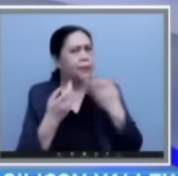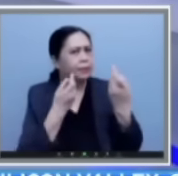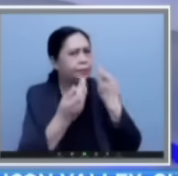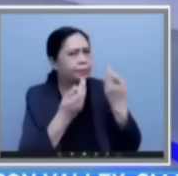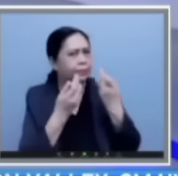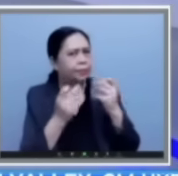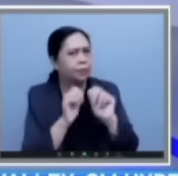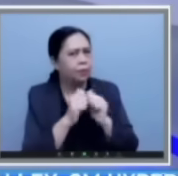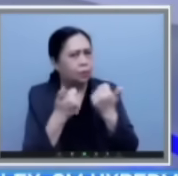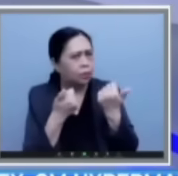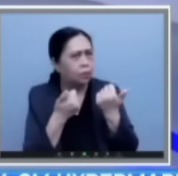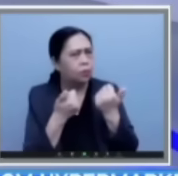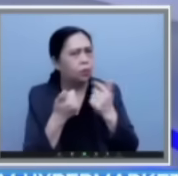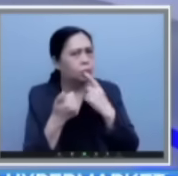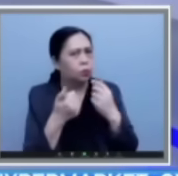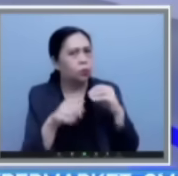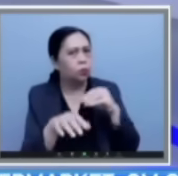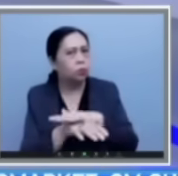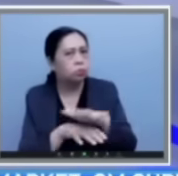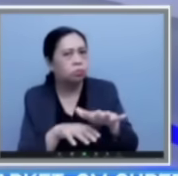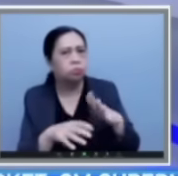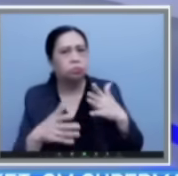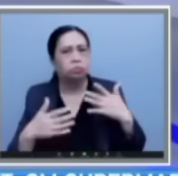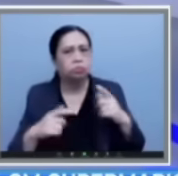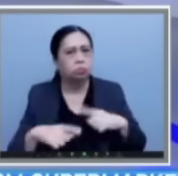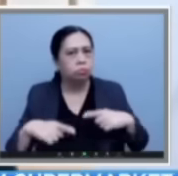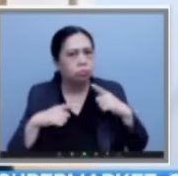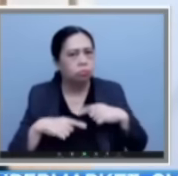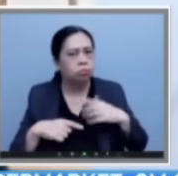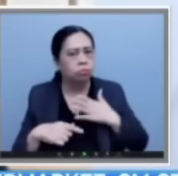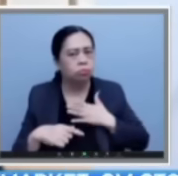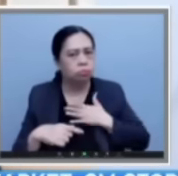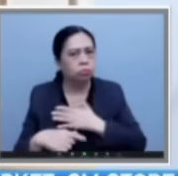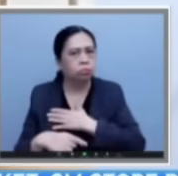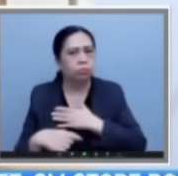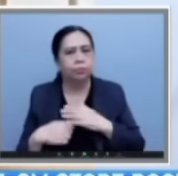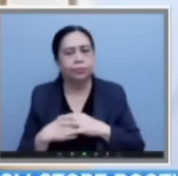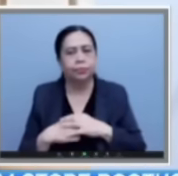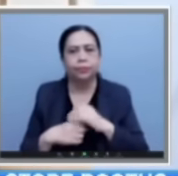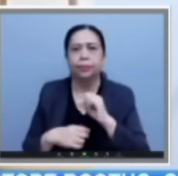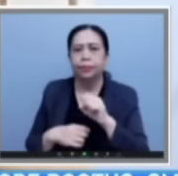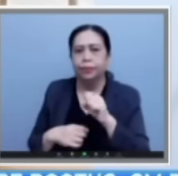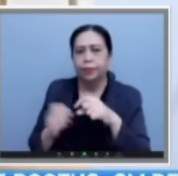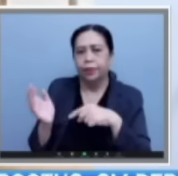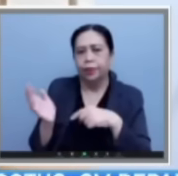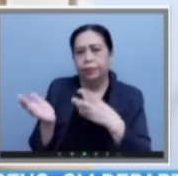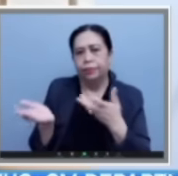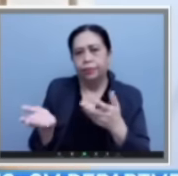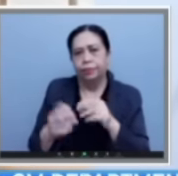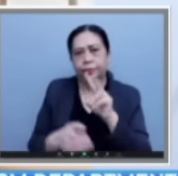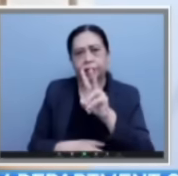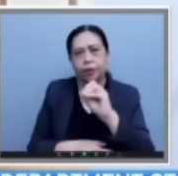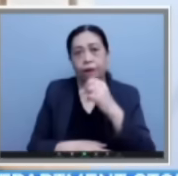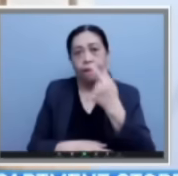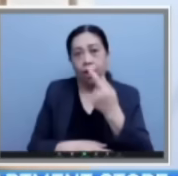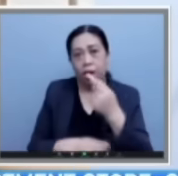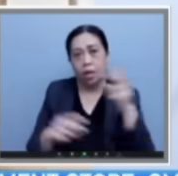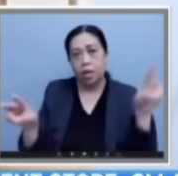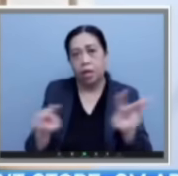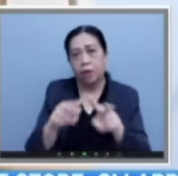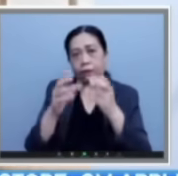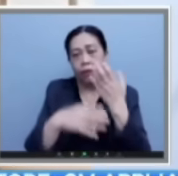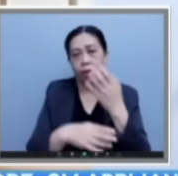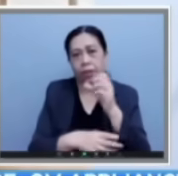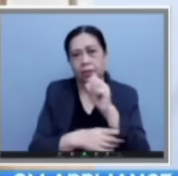ito nakakaapekto sa atin pong respiratory tract well ah kasi kasi itong ah vogs na ito no ito yung mga